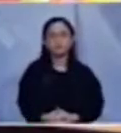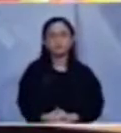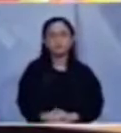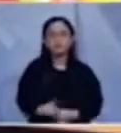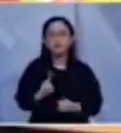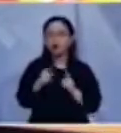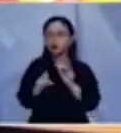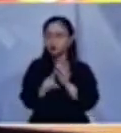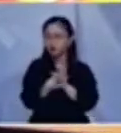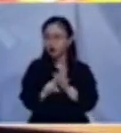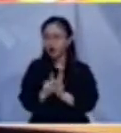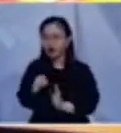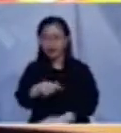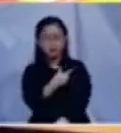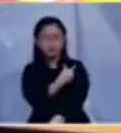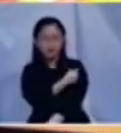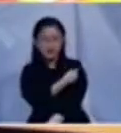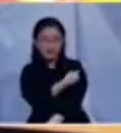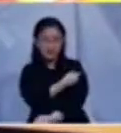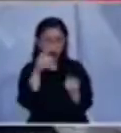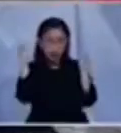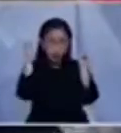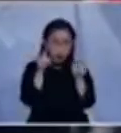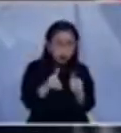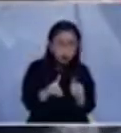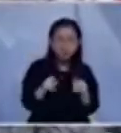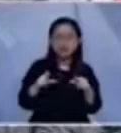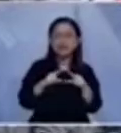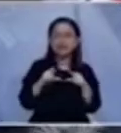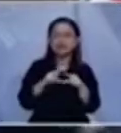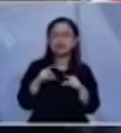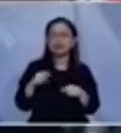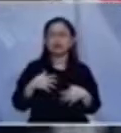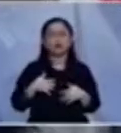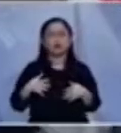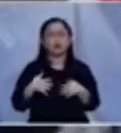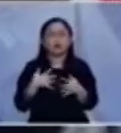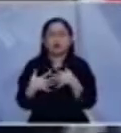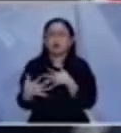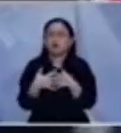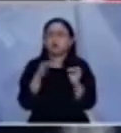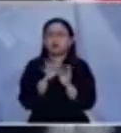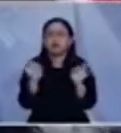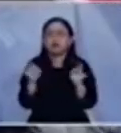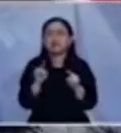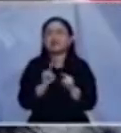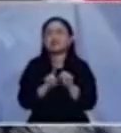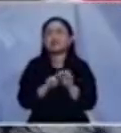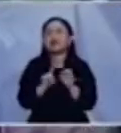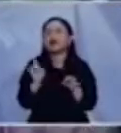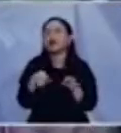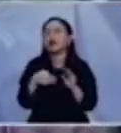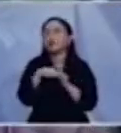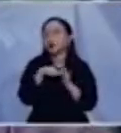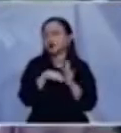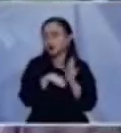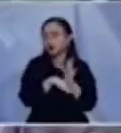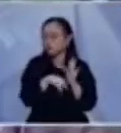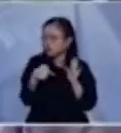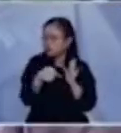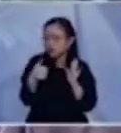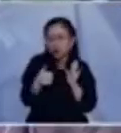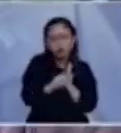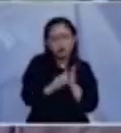ada vaksin lagi untuk cacar monyet itu ya nggak masalah. Yang penting kan sesuai aturan aja. Ya kita harus